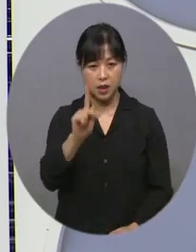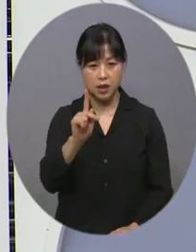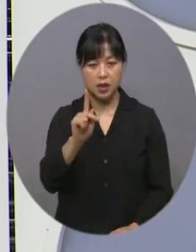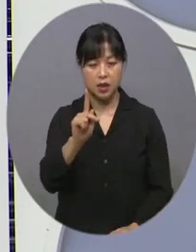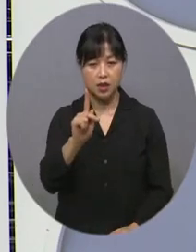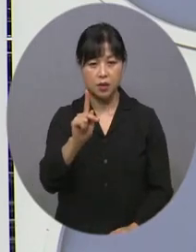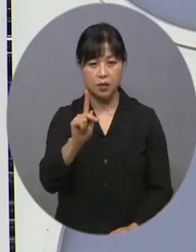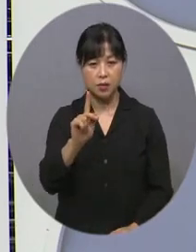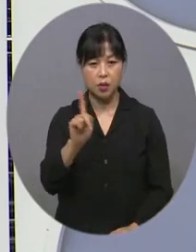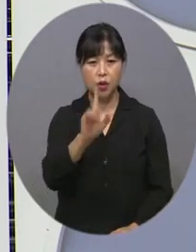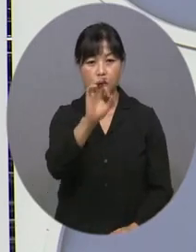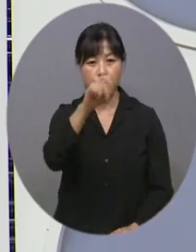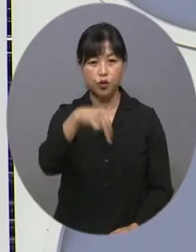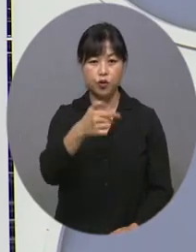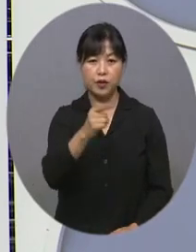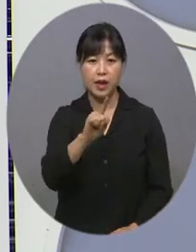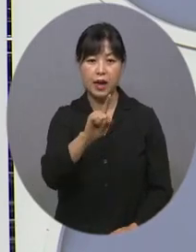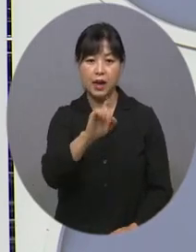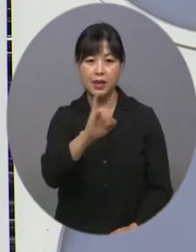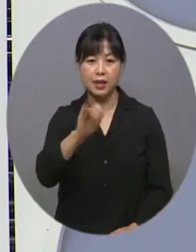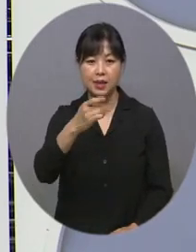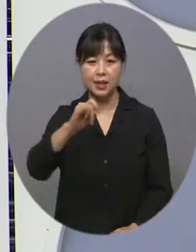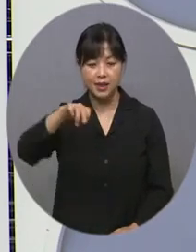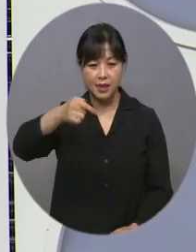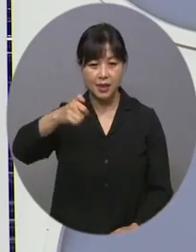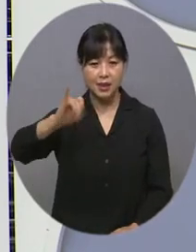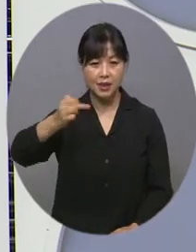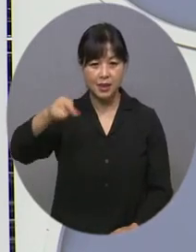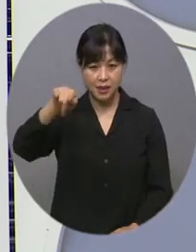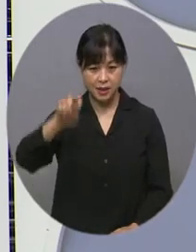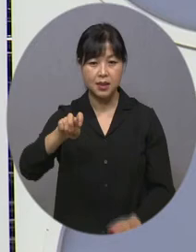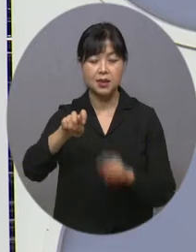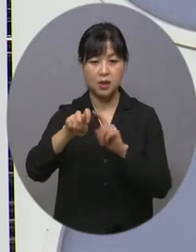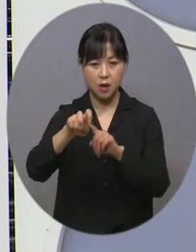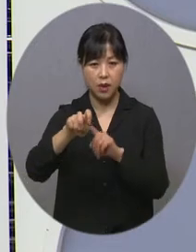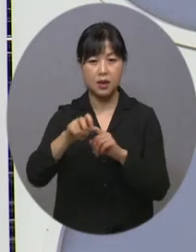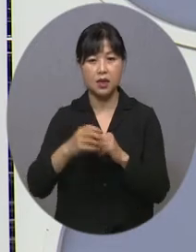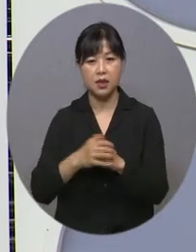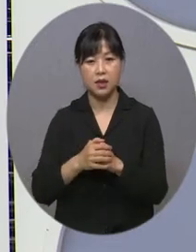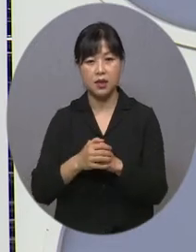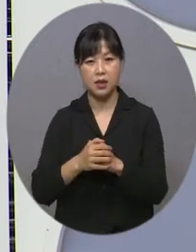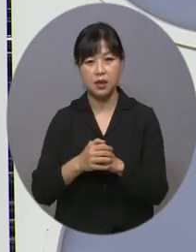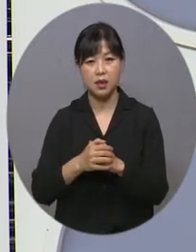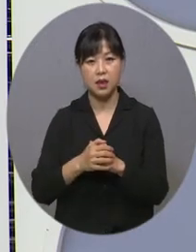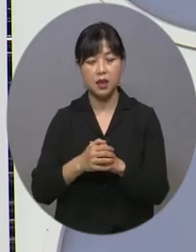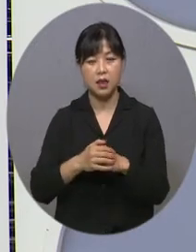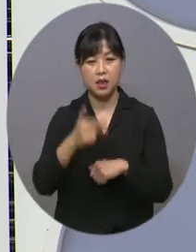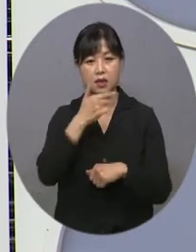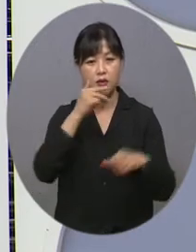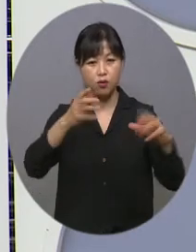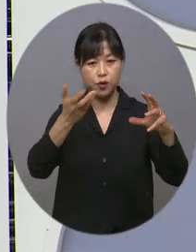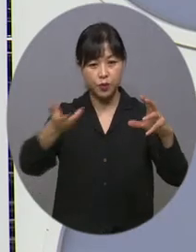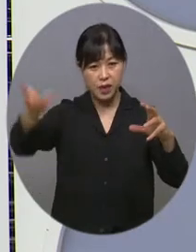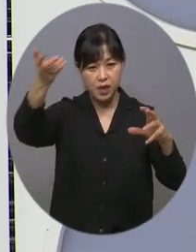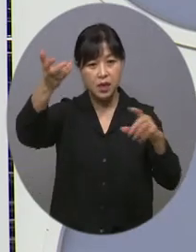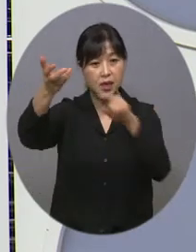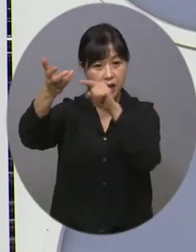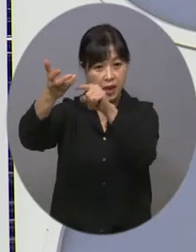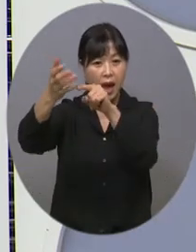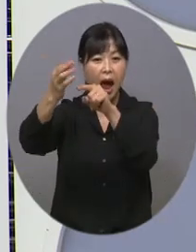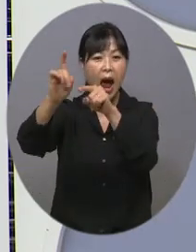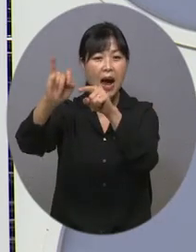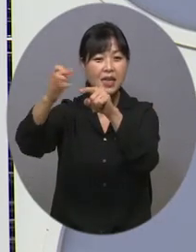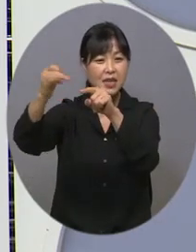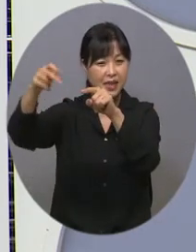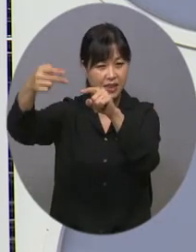때는 북아일랜드, 노던 아일랜드가 들어가다 보니까 우리 귀에는 보통 아일랜드도 영국 땅 아닌가? 뭐